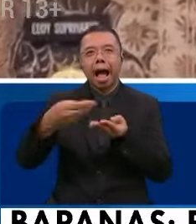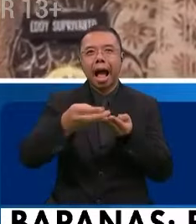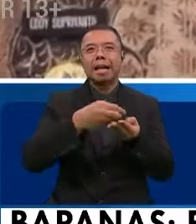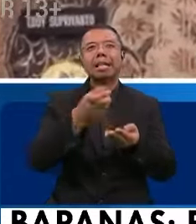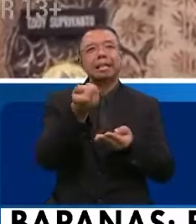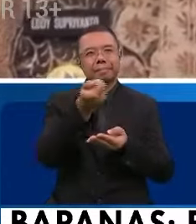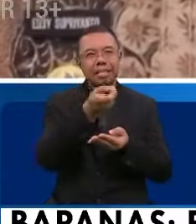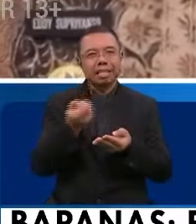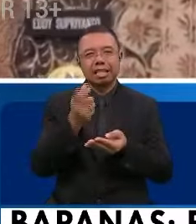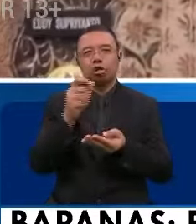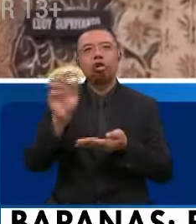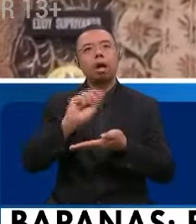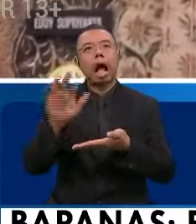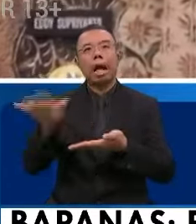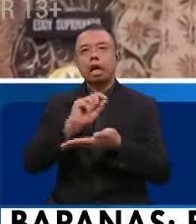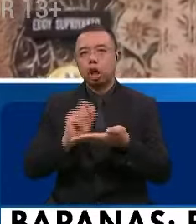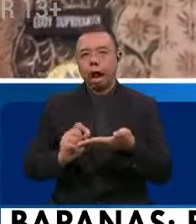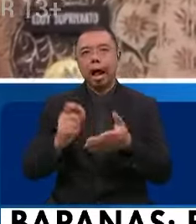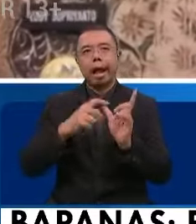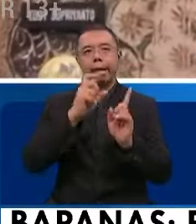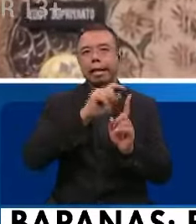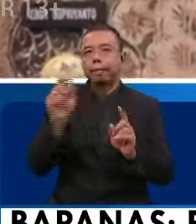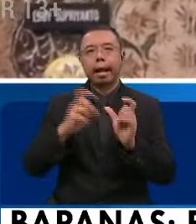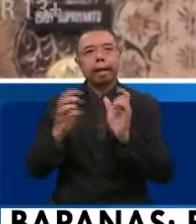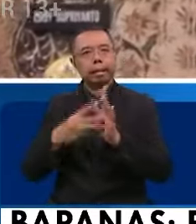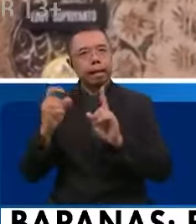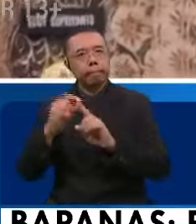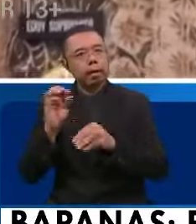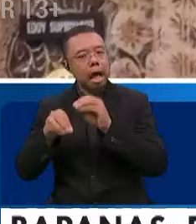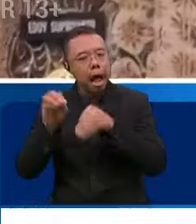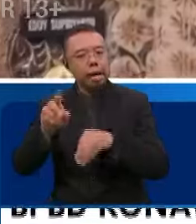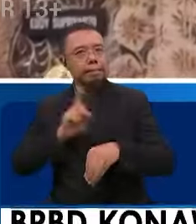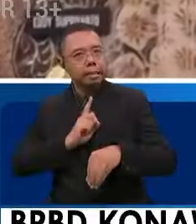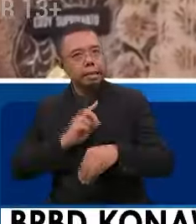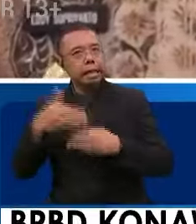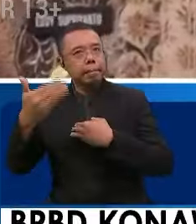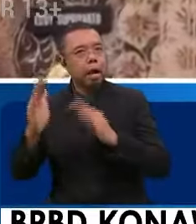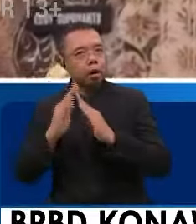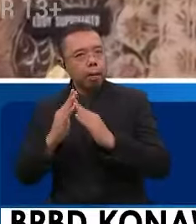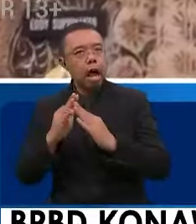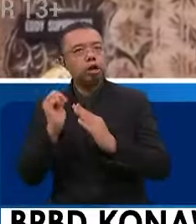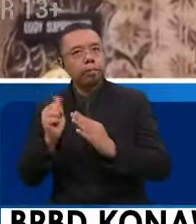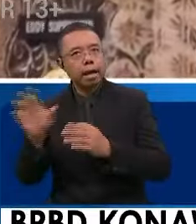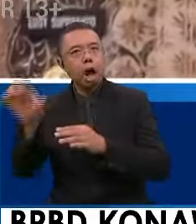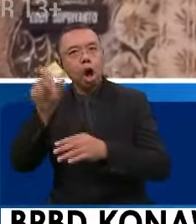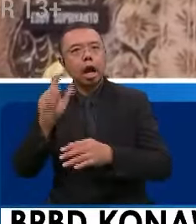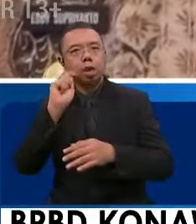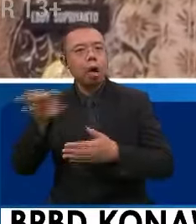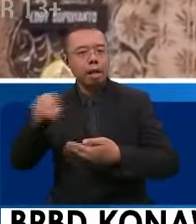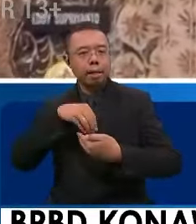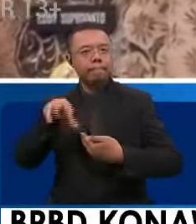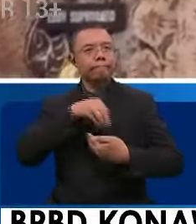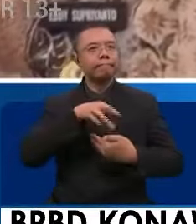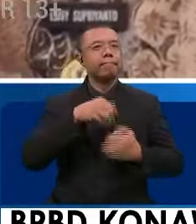siswa-siswa di seluruh SD SMP, sehingga anak-anak itu menanam di pekarangannya untuk nanti dipanen oleh orang tuanya. Juga